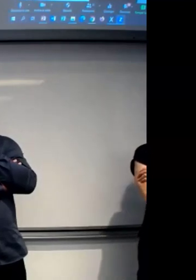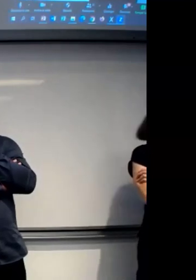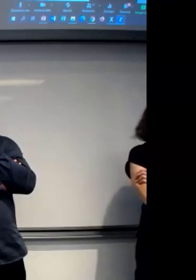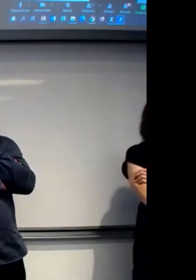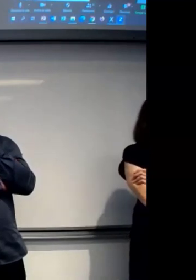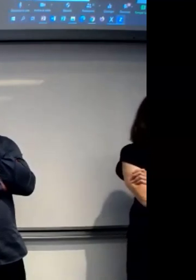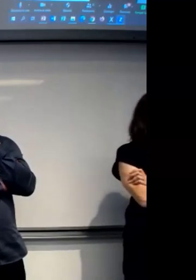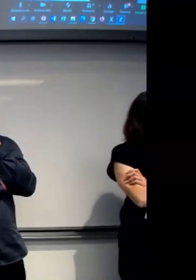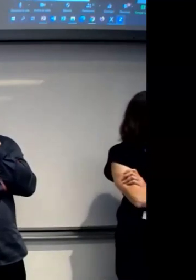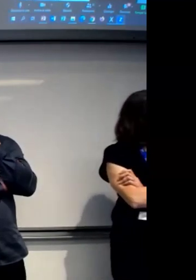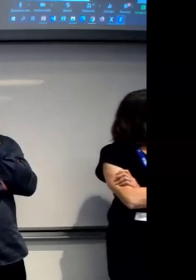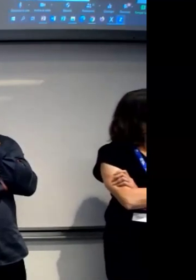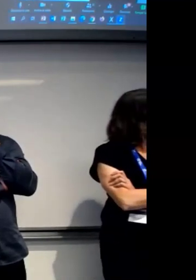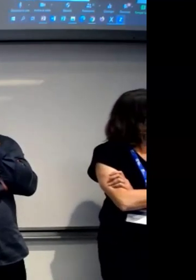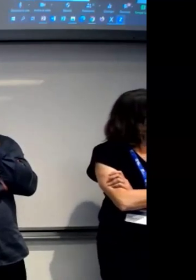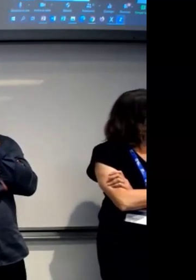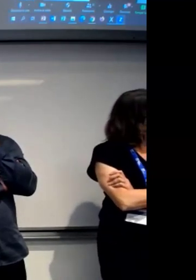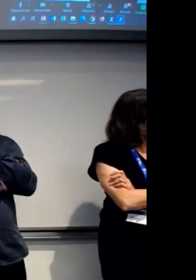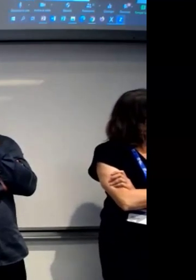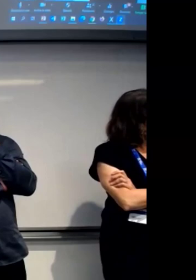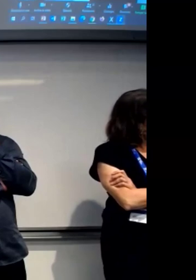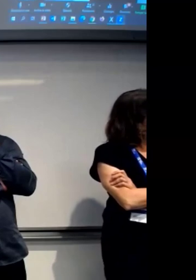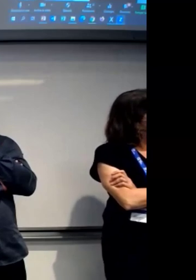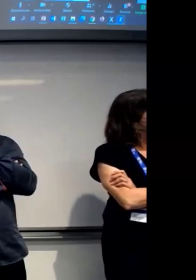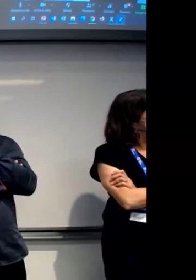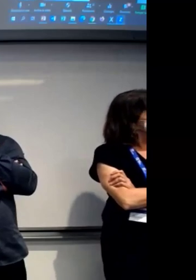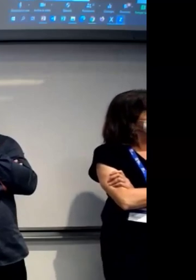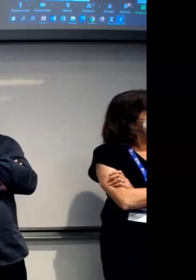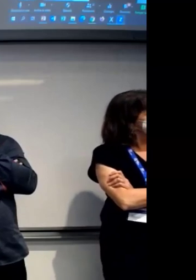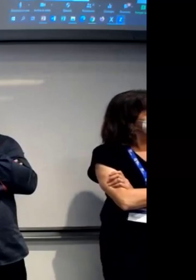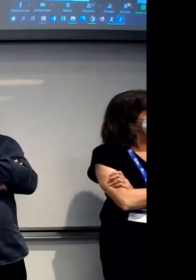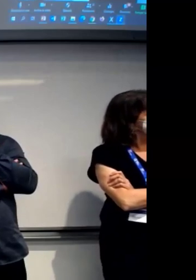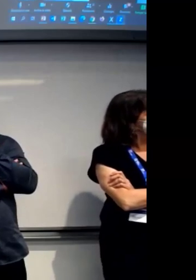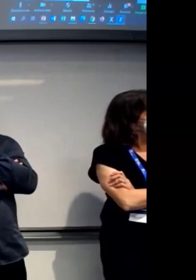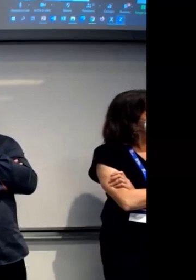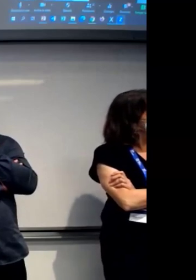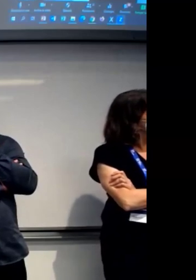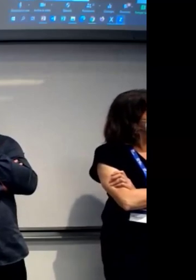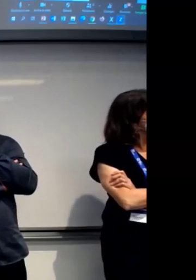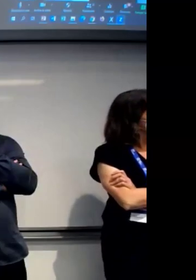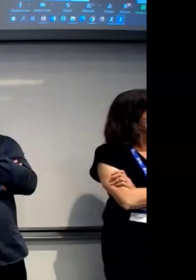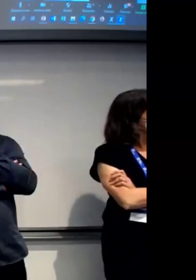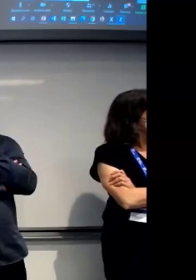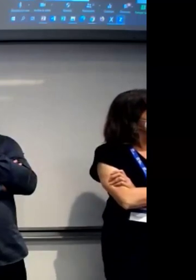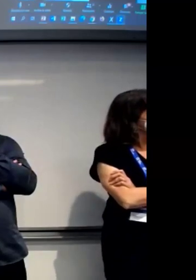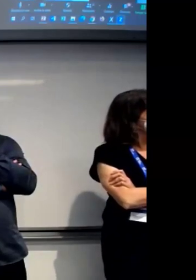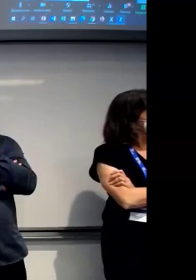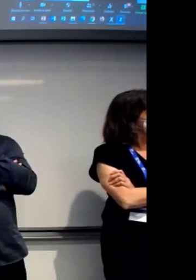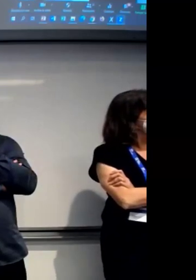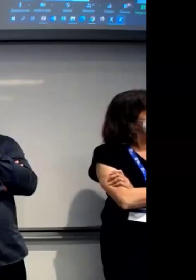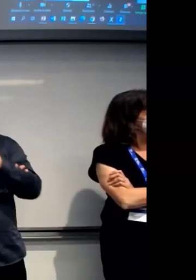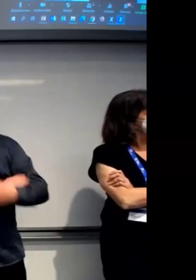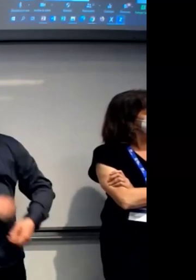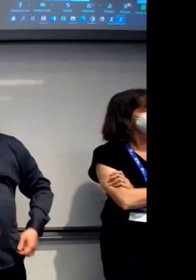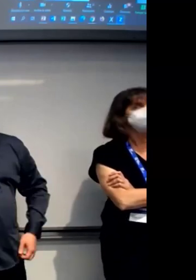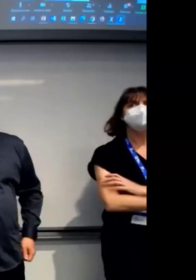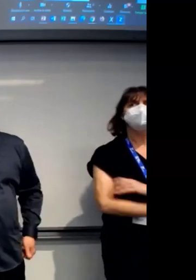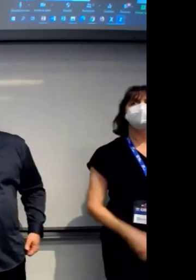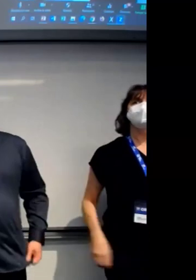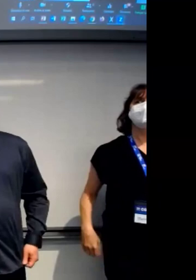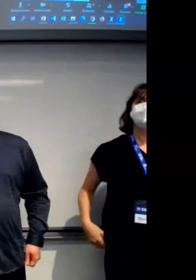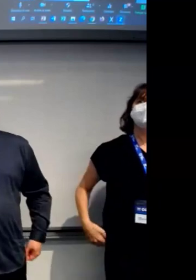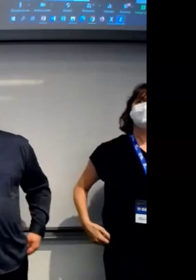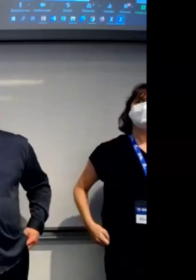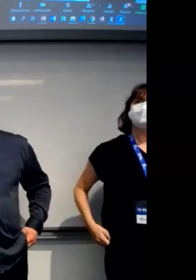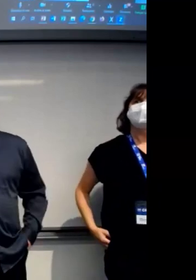Pascal. Une question pour Cynthia. Peux-tu un peu développer? Donc, avec l'entente que tu as eu assez de liberté, en fait, pour que ce